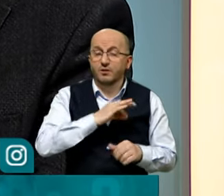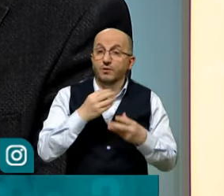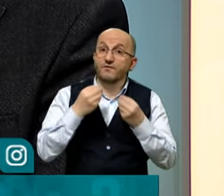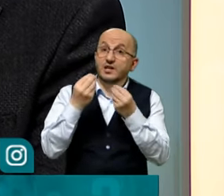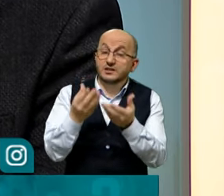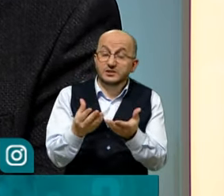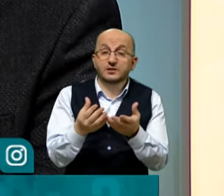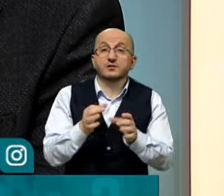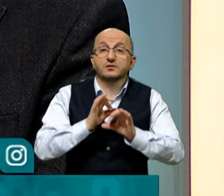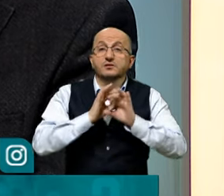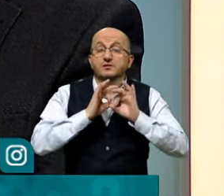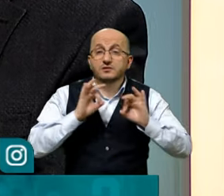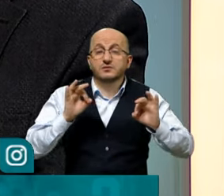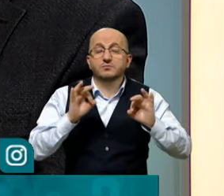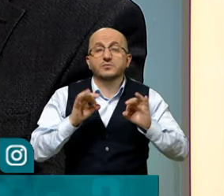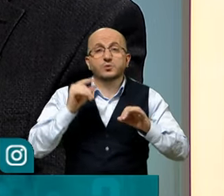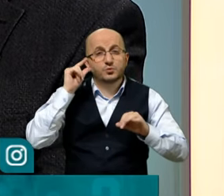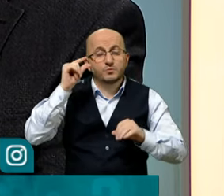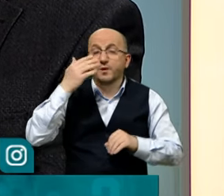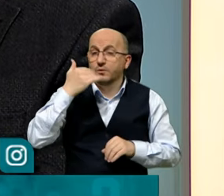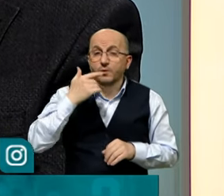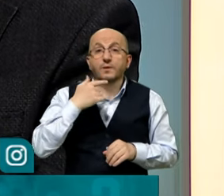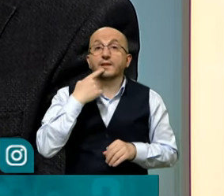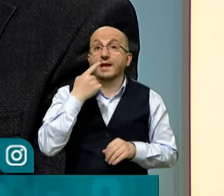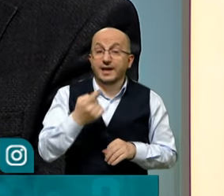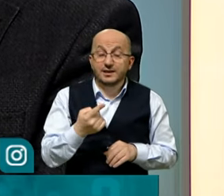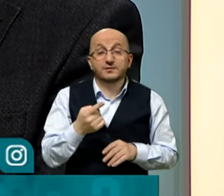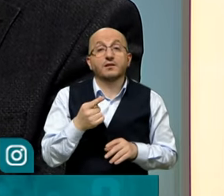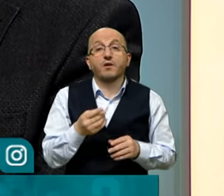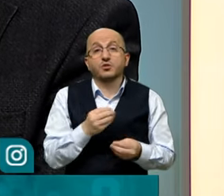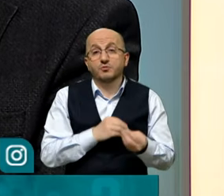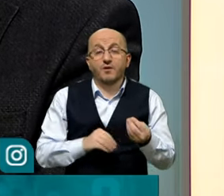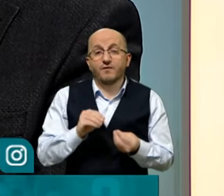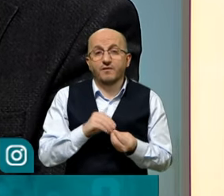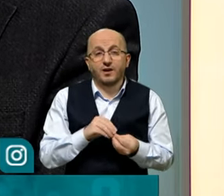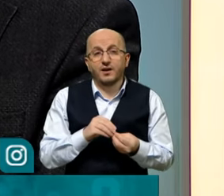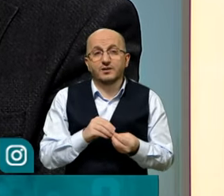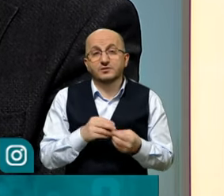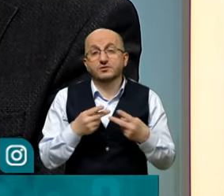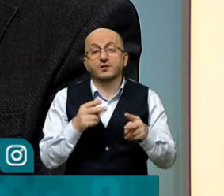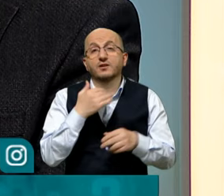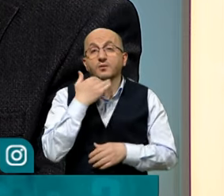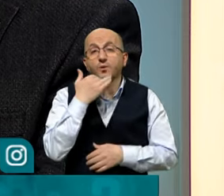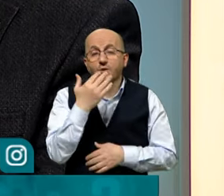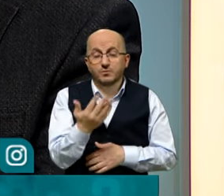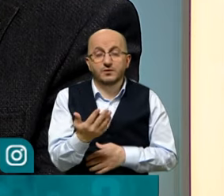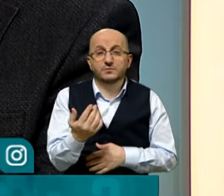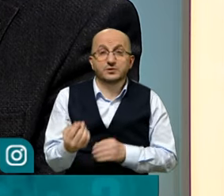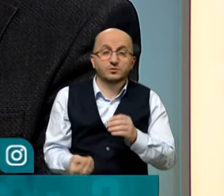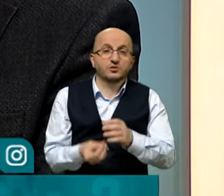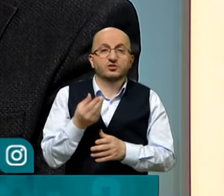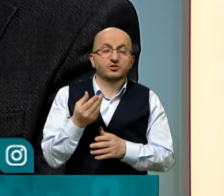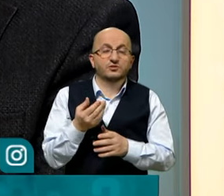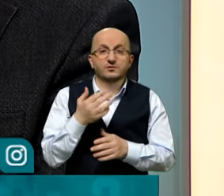bunda hiçbir Şek şüphe yok derlerse zaten biz oluyor o bu zaten caiz olmayan bir durum ortaya